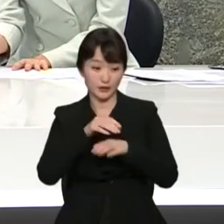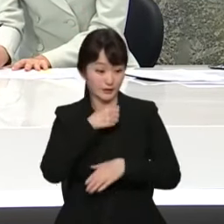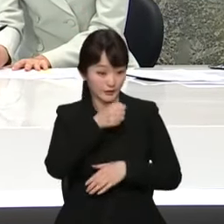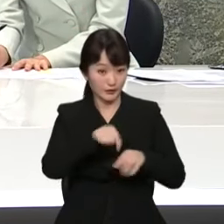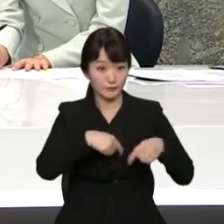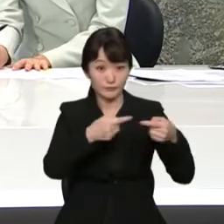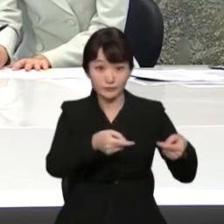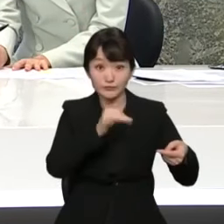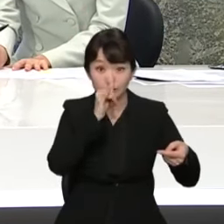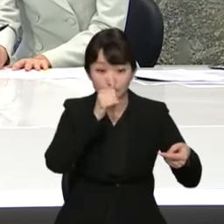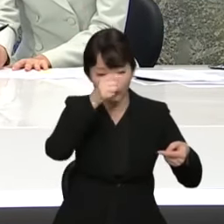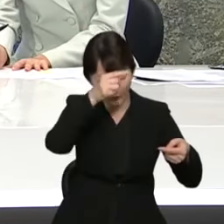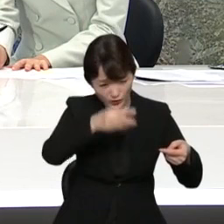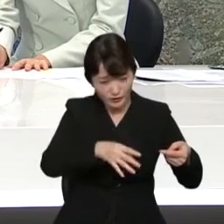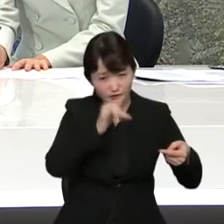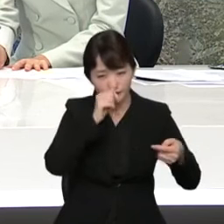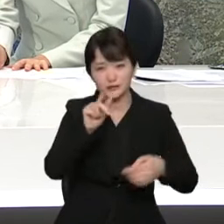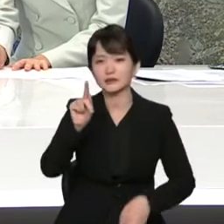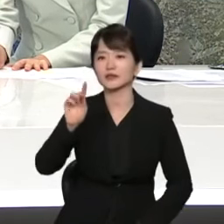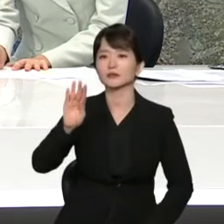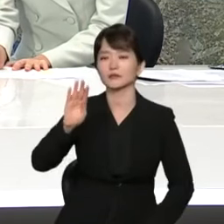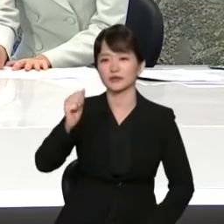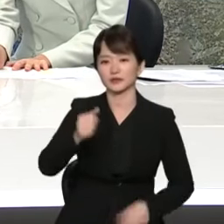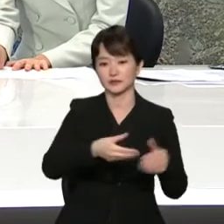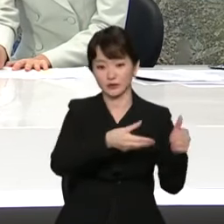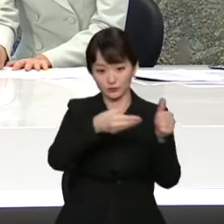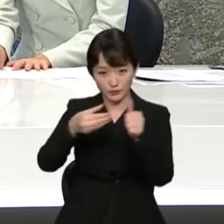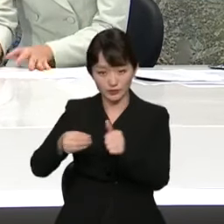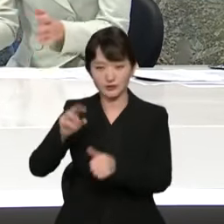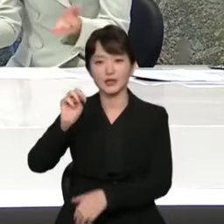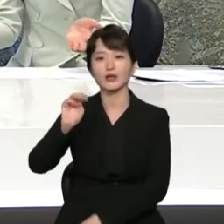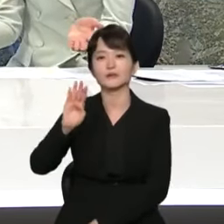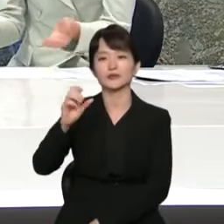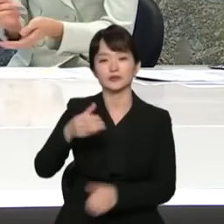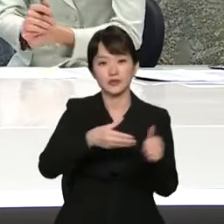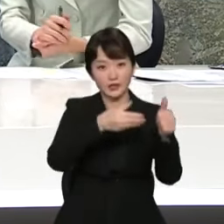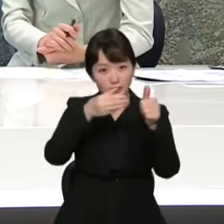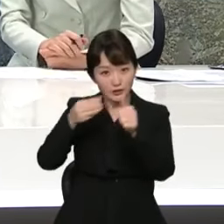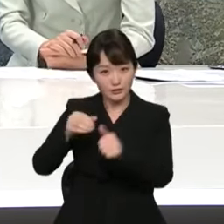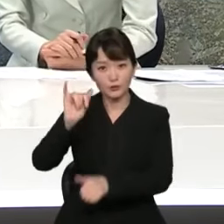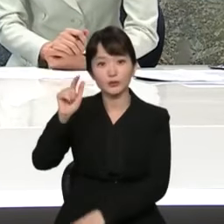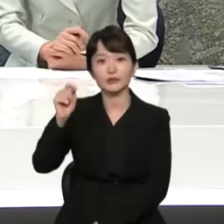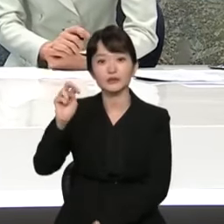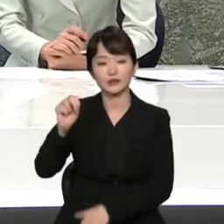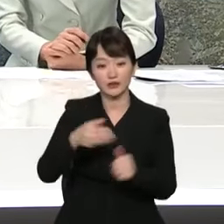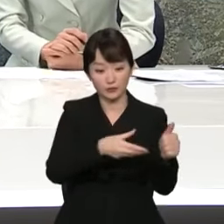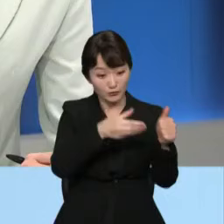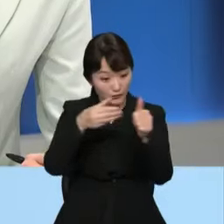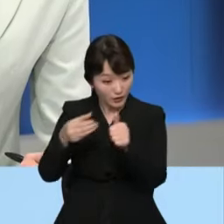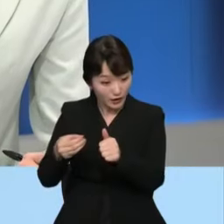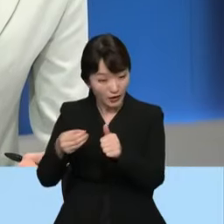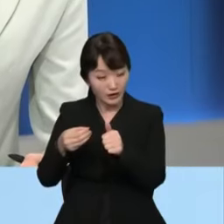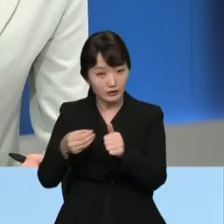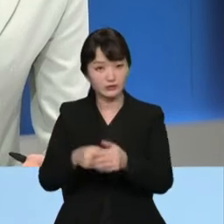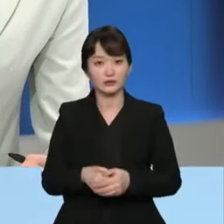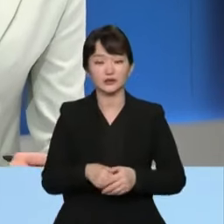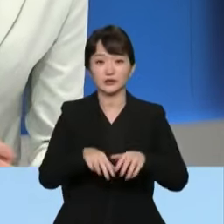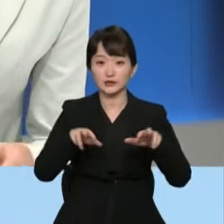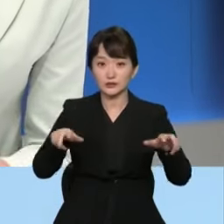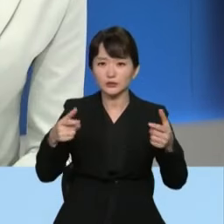적은 여러 번 있는데 많이 했죠 뭐 KBS MBC 뭐 YT 뭐네 근데 이런 식의 변화가 일어난 건는 이번에 처음이신가요 처 깜짝